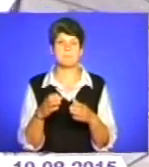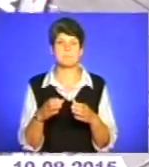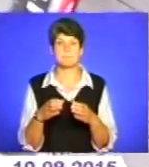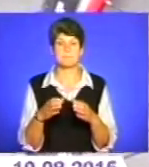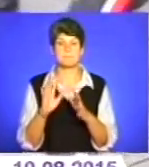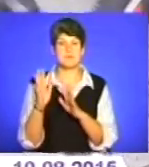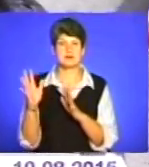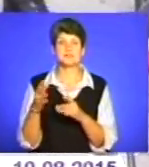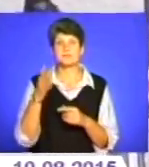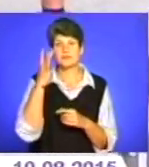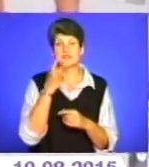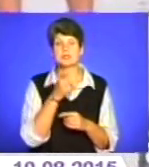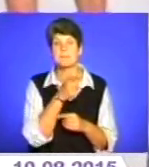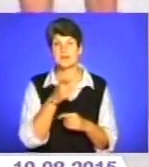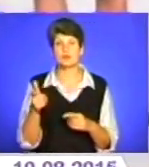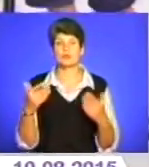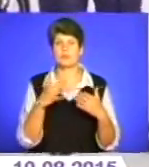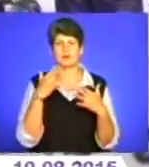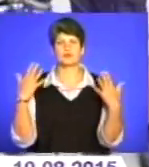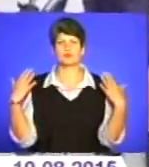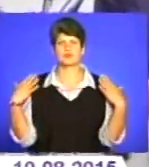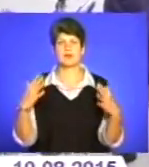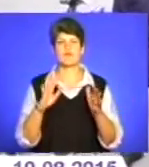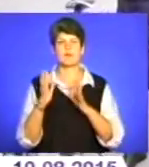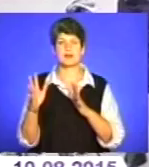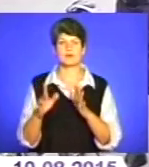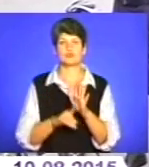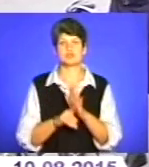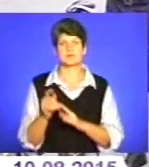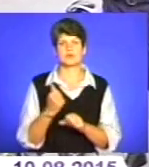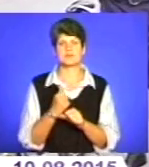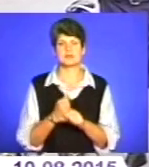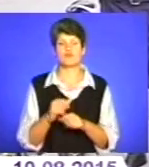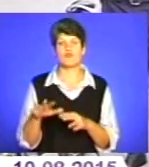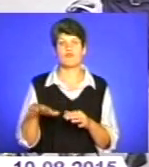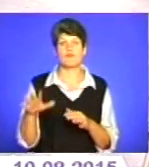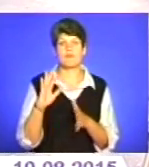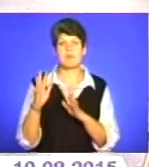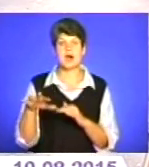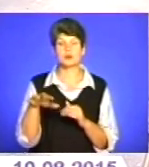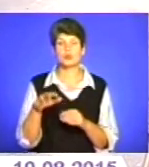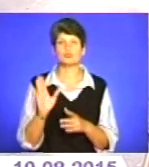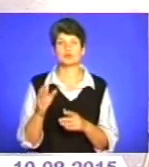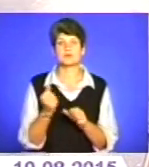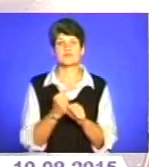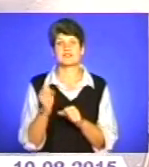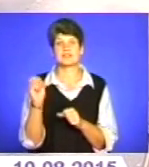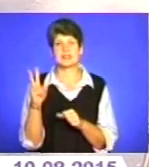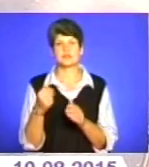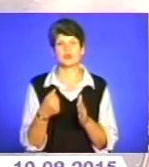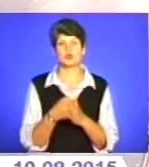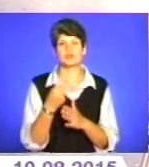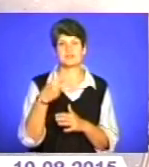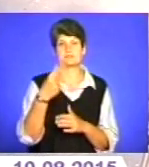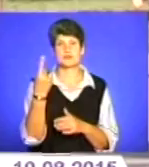багато людей відпочивають на території парків, тому перші велопатрулі запустили у паркових зонах. Працюватимуть з 12 до 21